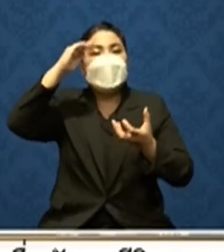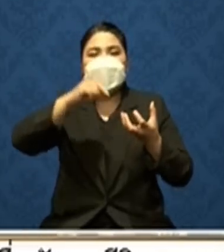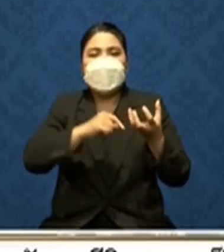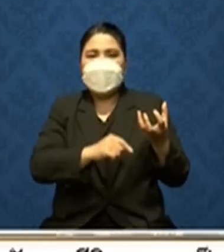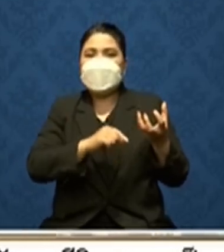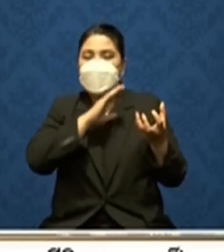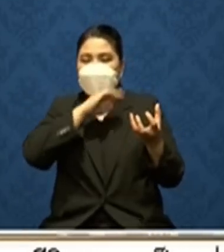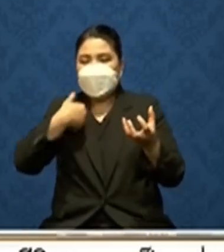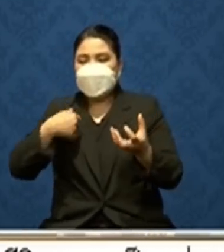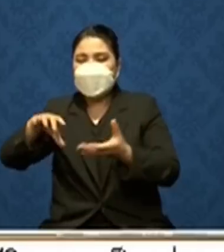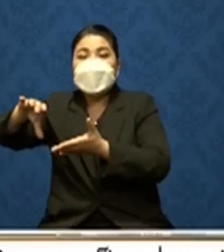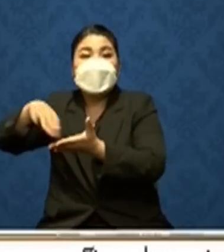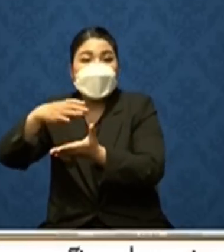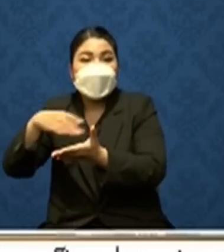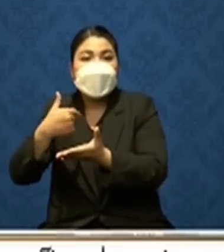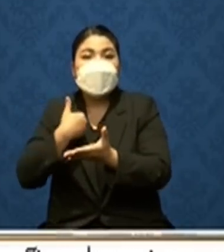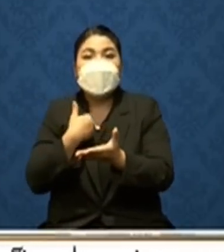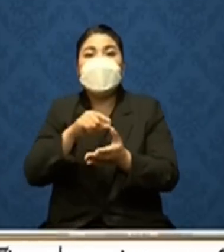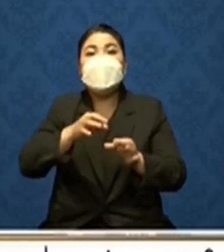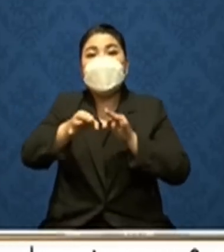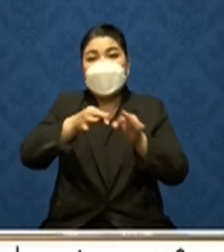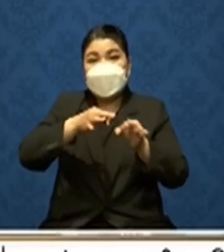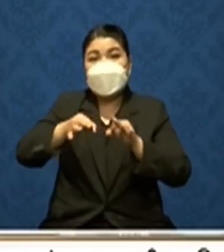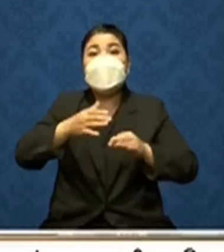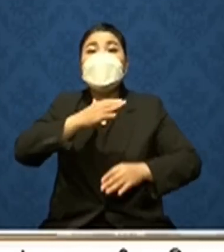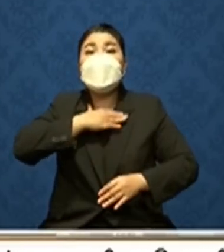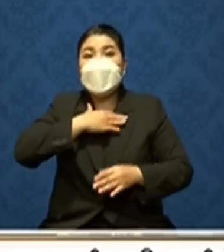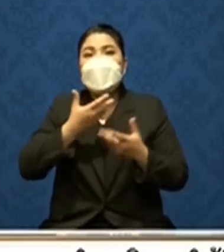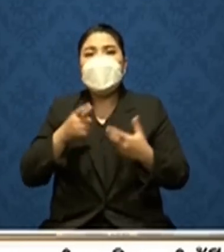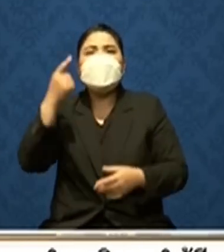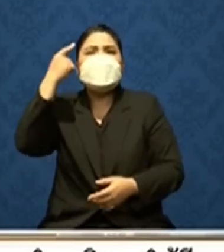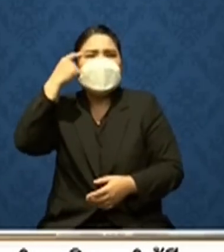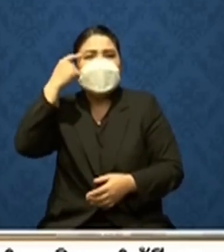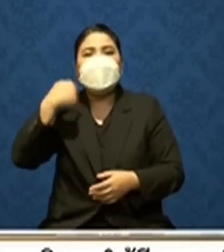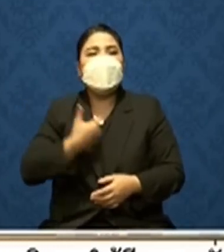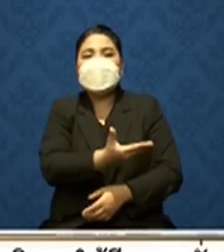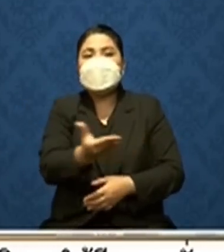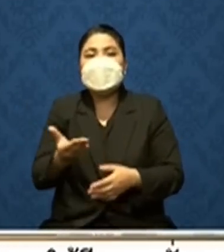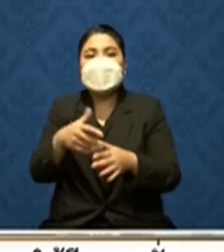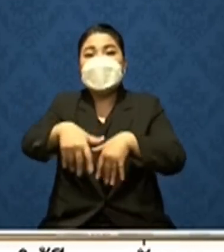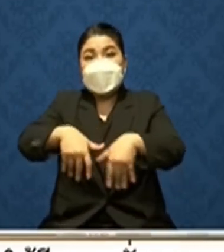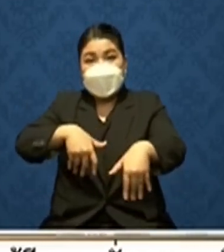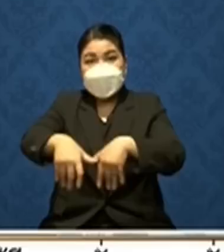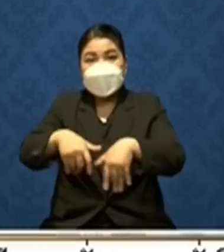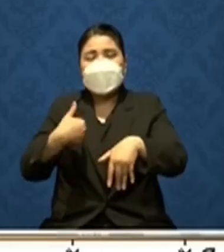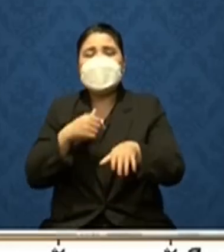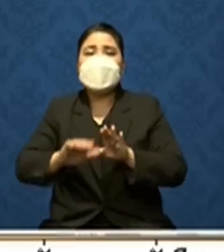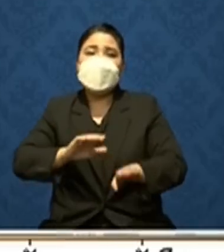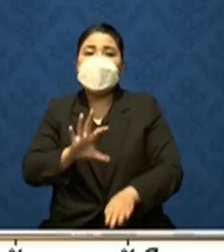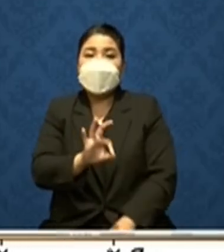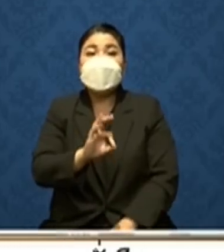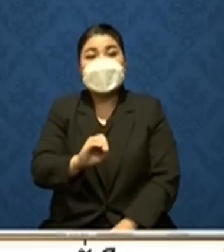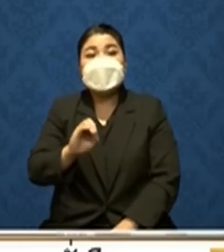แล้วได้ฟังธรรมะทั่วไปของผมแล้วเนี่ยผมเชื่อมั่นมากพี่น้องประชาชนอะร้อยละ